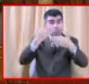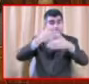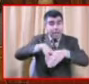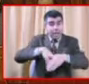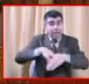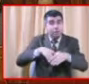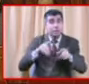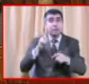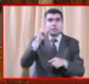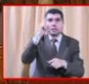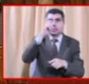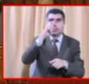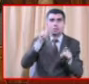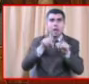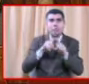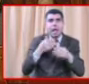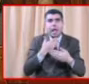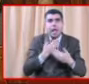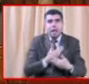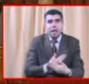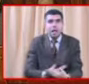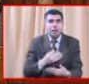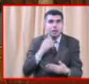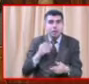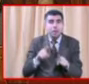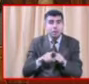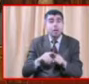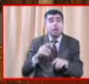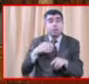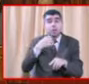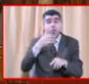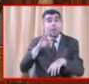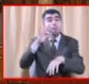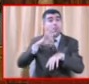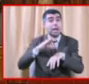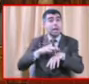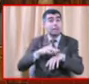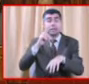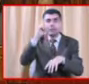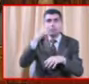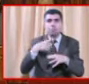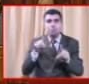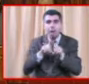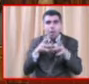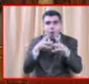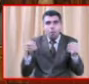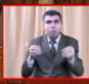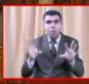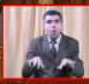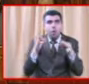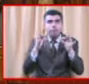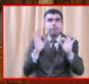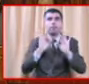غلبوا العياء ومشى به الواد، ومازال إلى حد الآن مازال ما لم يعثر عليه. بالتالي هذه